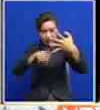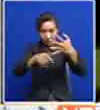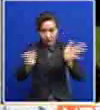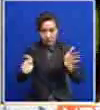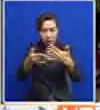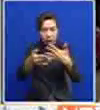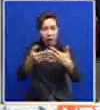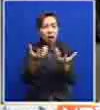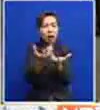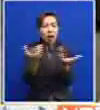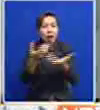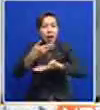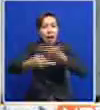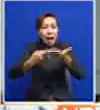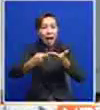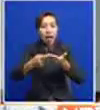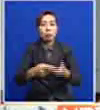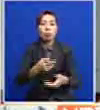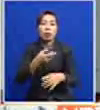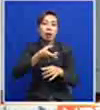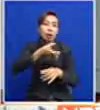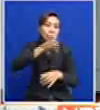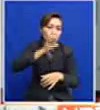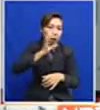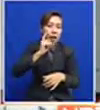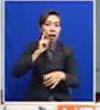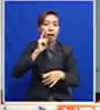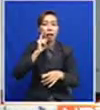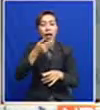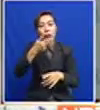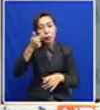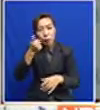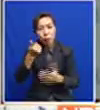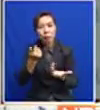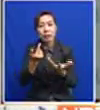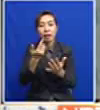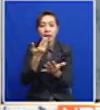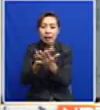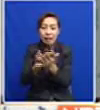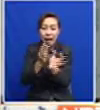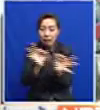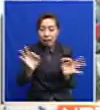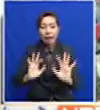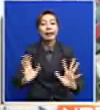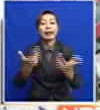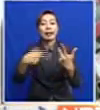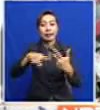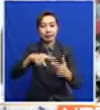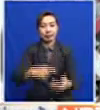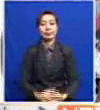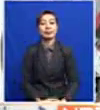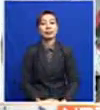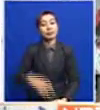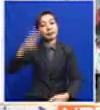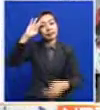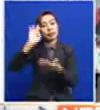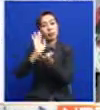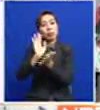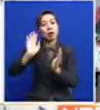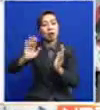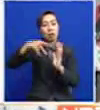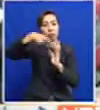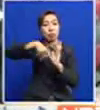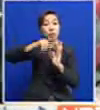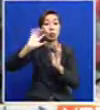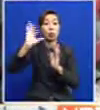เป็นพวกเครื่องดื่มขนมขบเคี้ยวแล้วก็เงินเหรียญที่อยู่ในร้านนั่นเองค่ะพนักงานสอบสวนสถานีตำรวจภูธรเมืองพิษณุโลกเข้